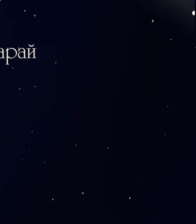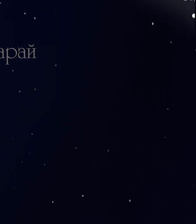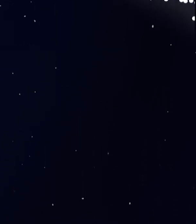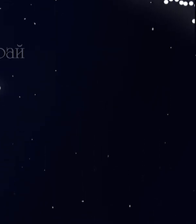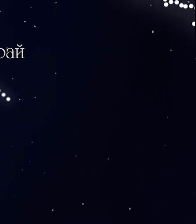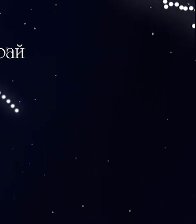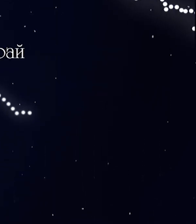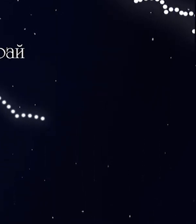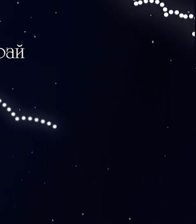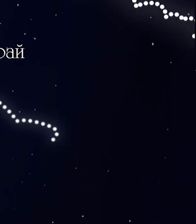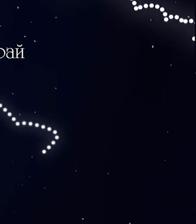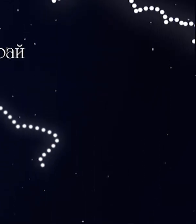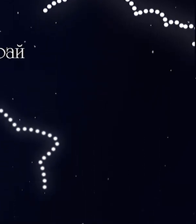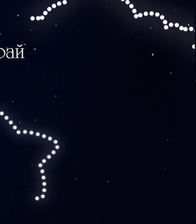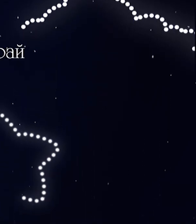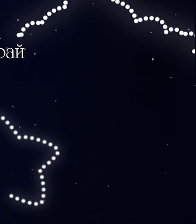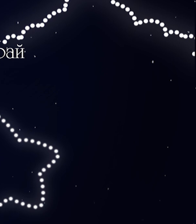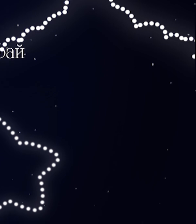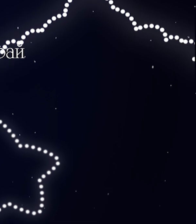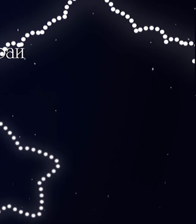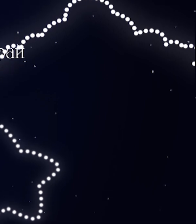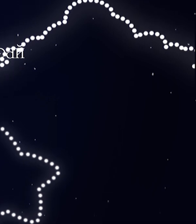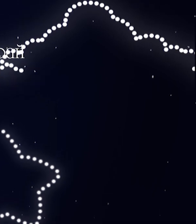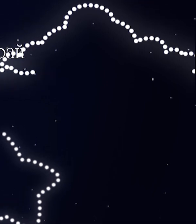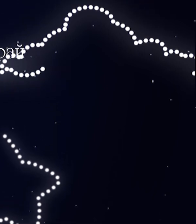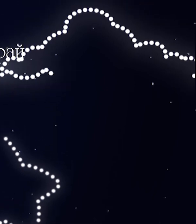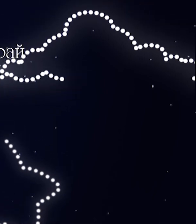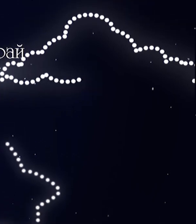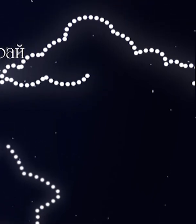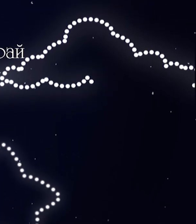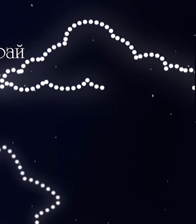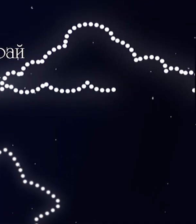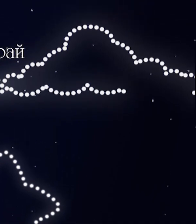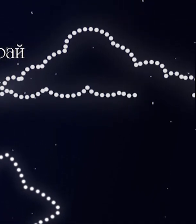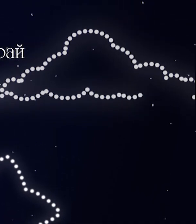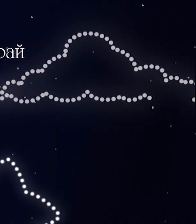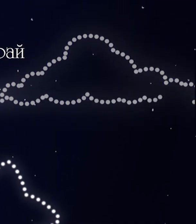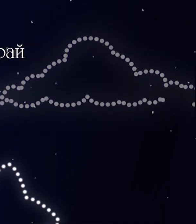уншаарай. Мөнх тун хоёртой